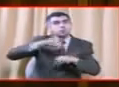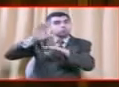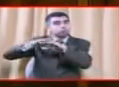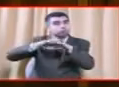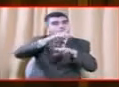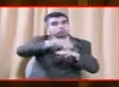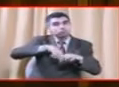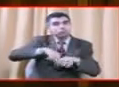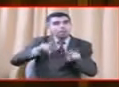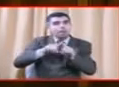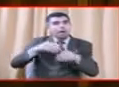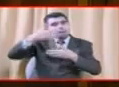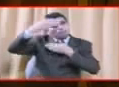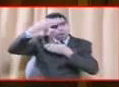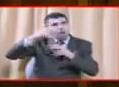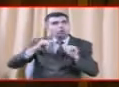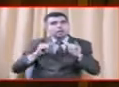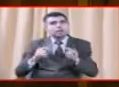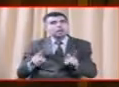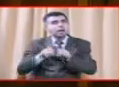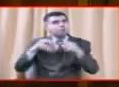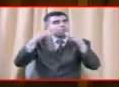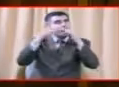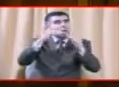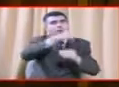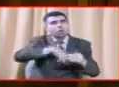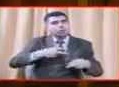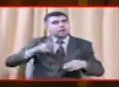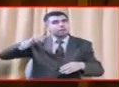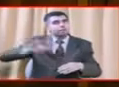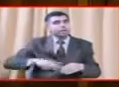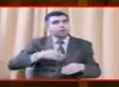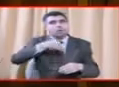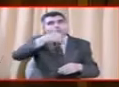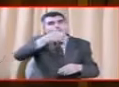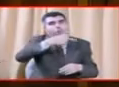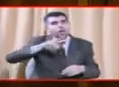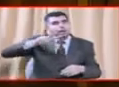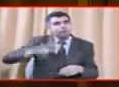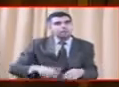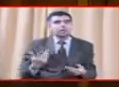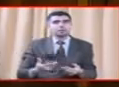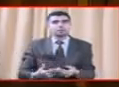في المغرب أو في الجزائر، ولكي نعرف حقا من يفتعل الأشياء أو من لا